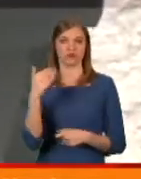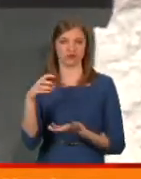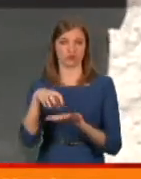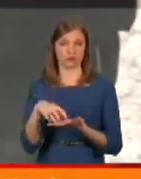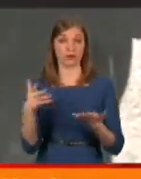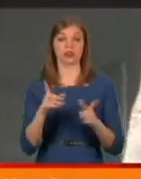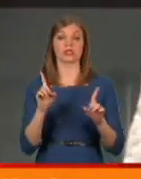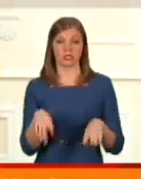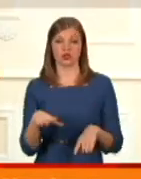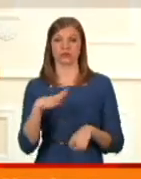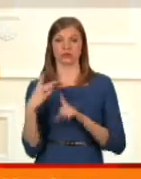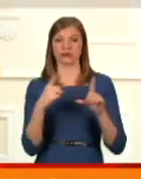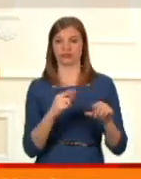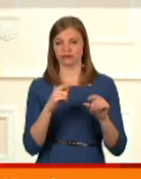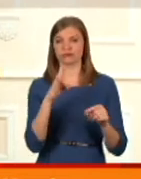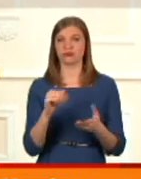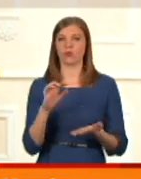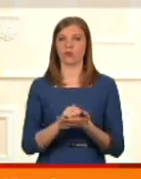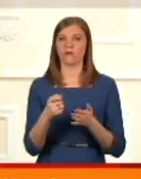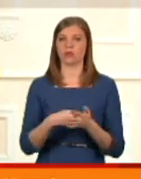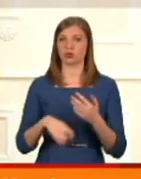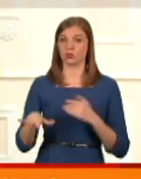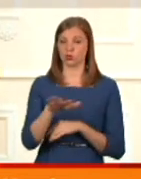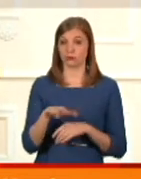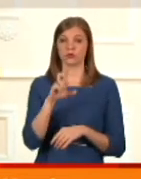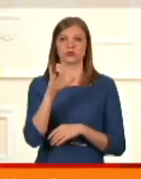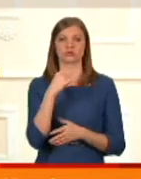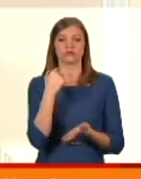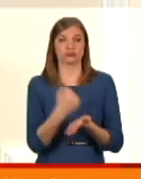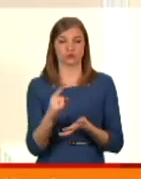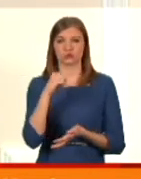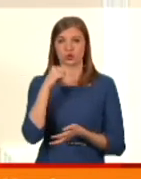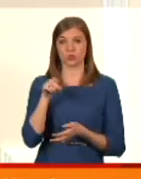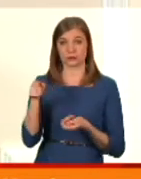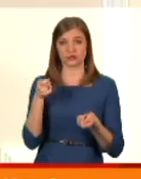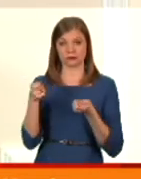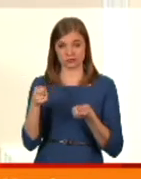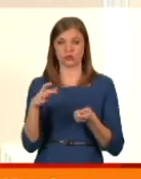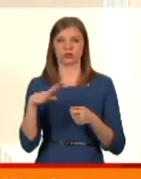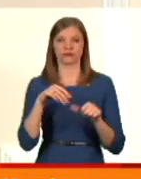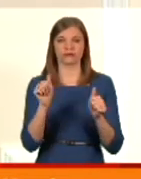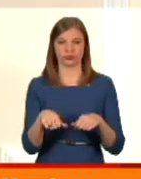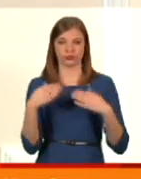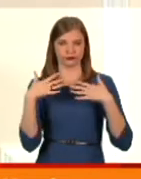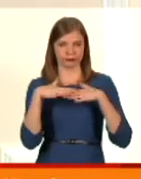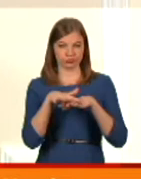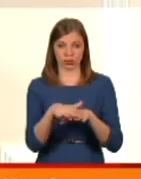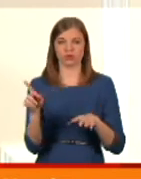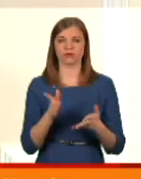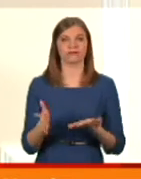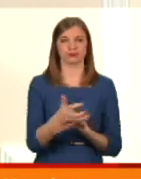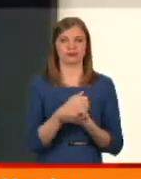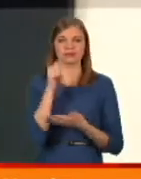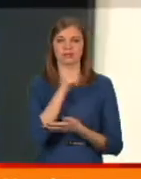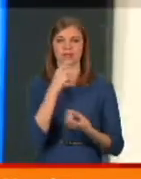генштабу, який також бував на окупованому Донбасі. СБУ встановила, російський куратор формував агентурну мережу для збирання